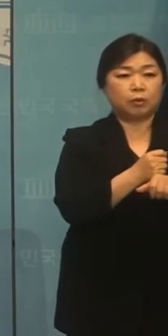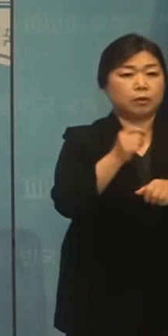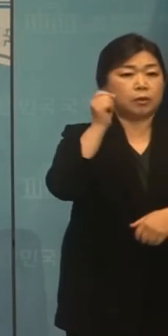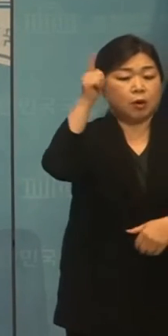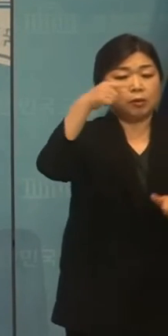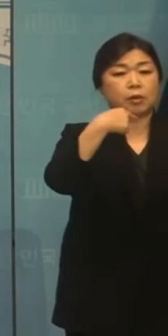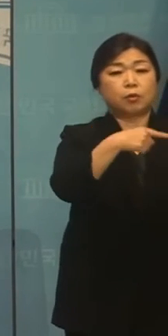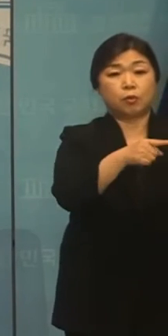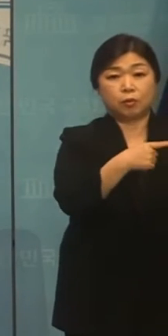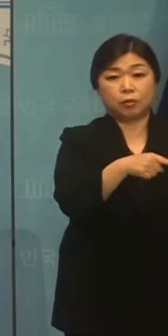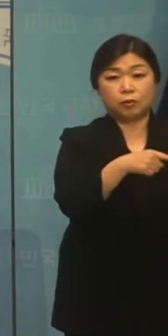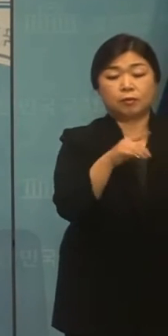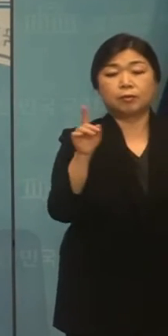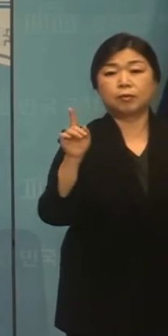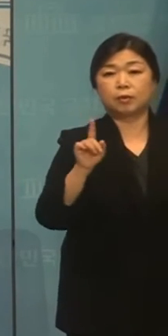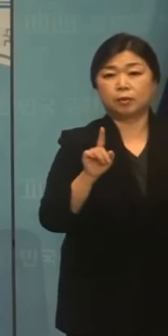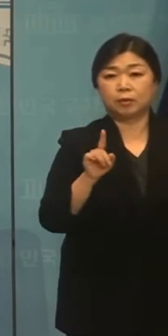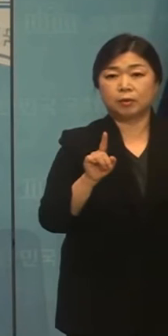교육은